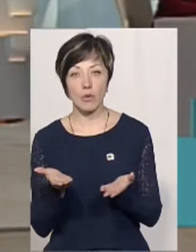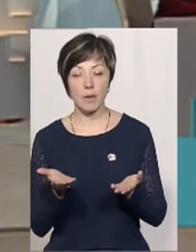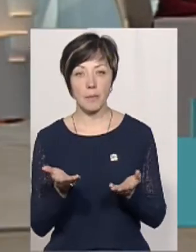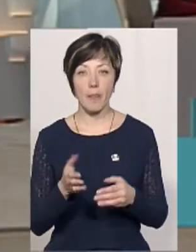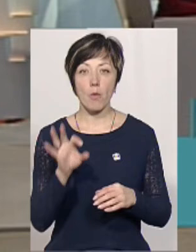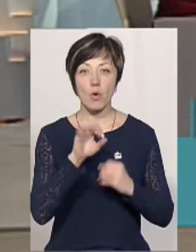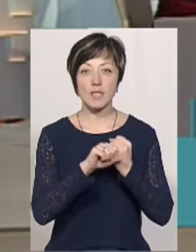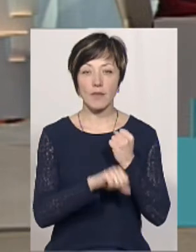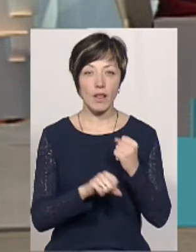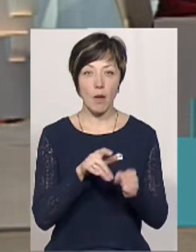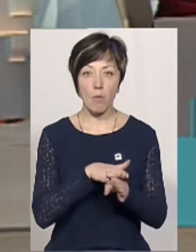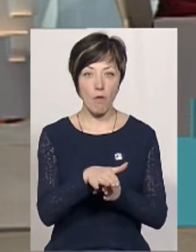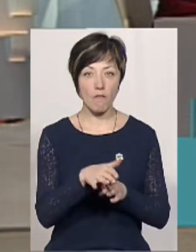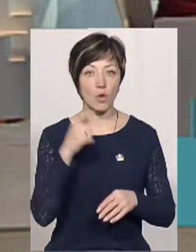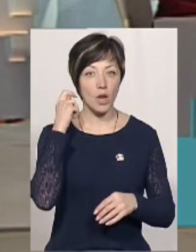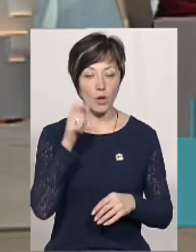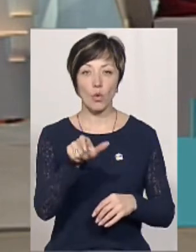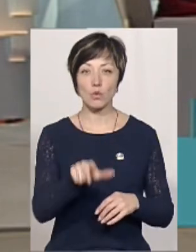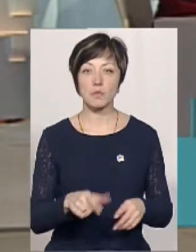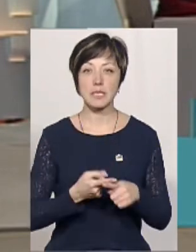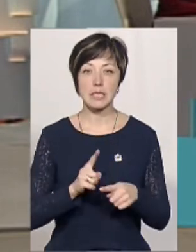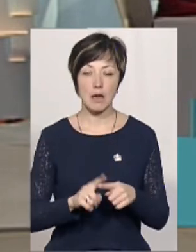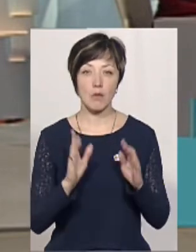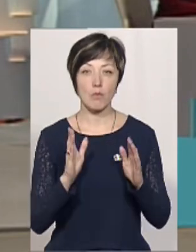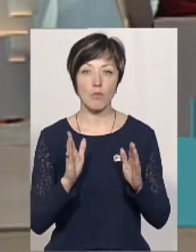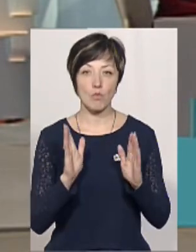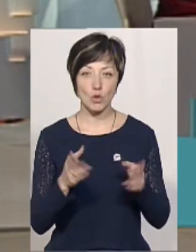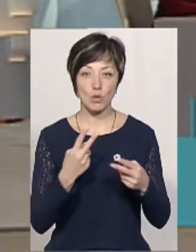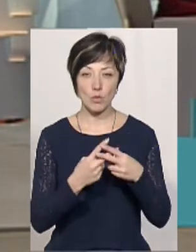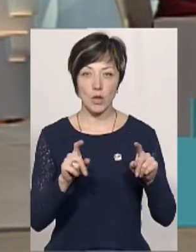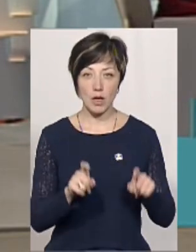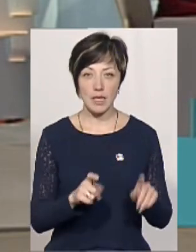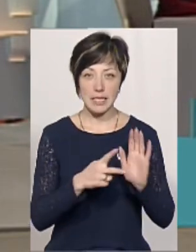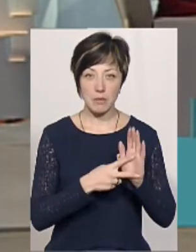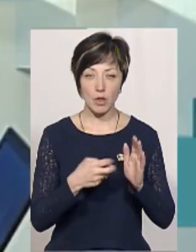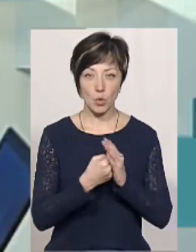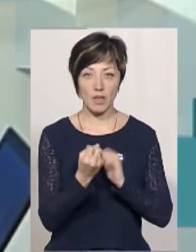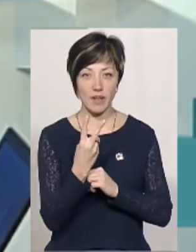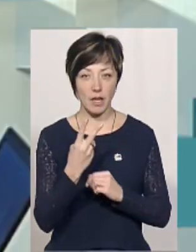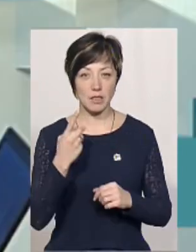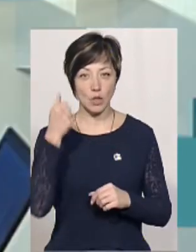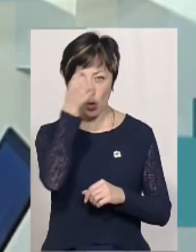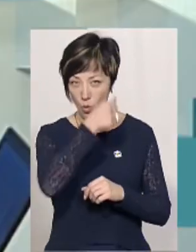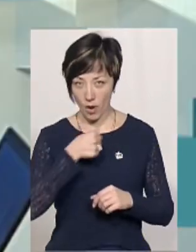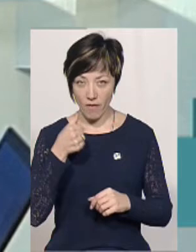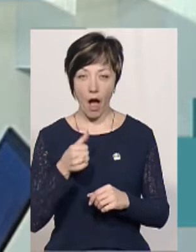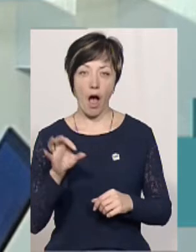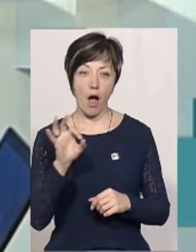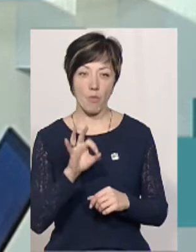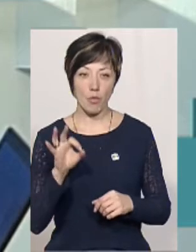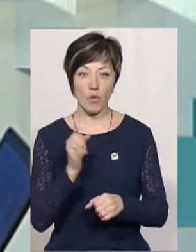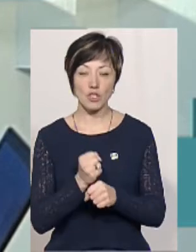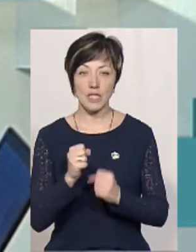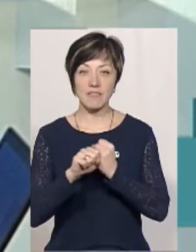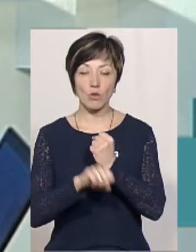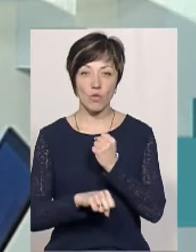приводу зґвалтування неповнолітньої особи, це буде позбавлення волі на срок від 7 до 12 років, а щодо